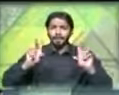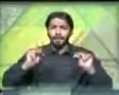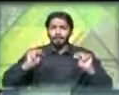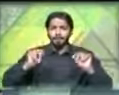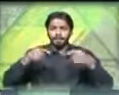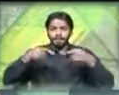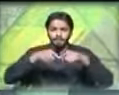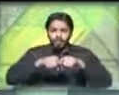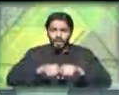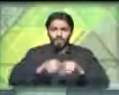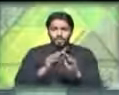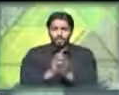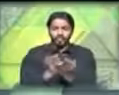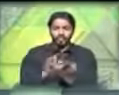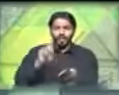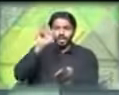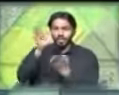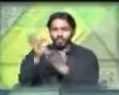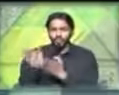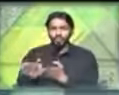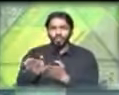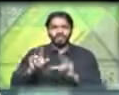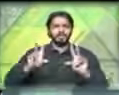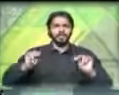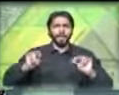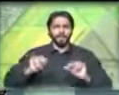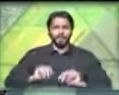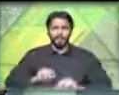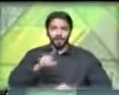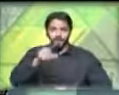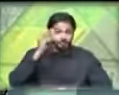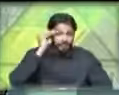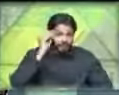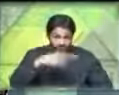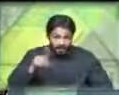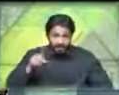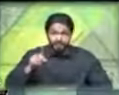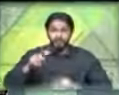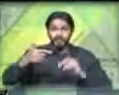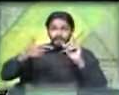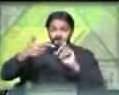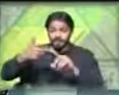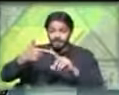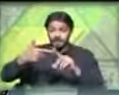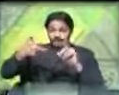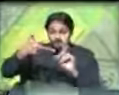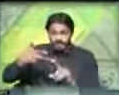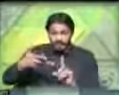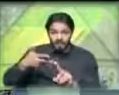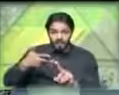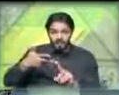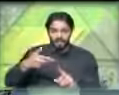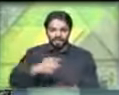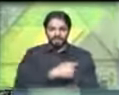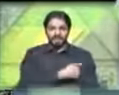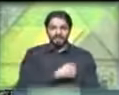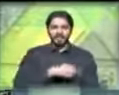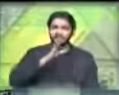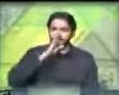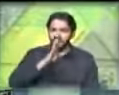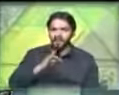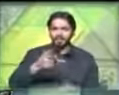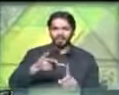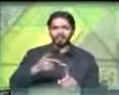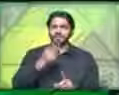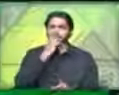لمراده والموافق لمراد رسوله، ثم يرزقك بعد ذلك حسن النية وصدق النية